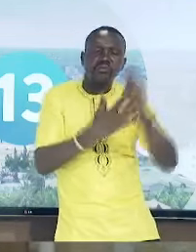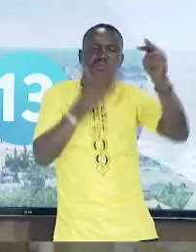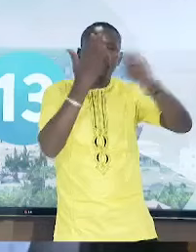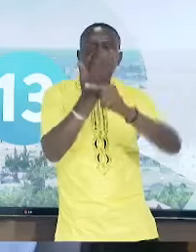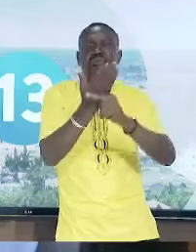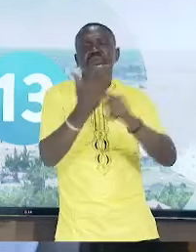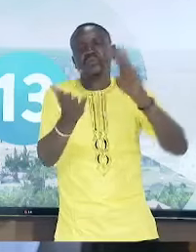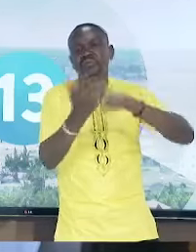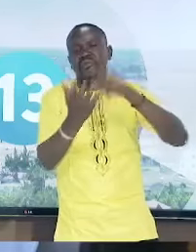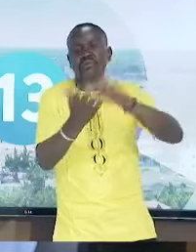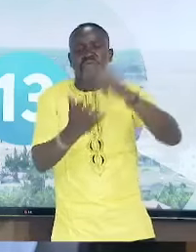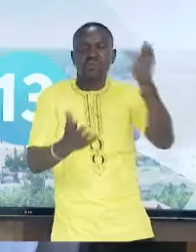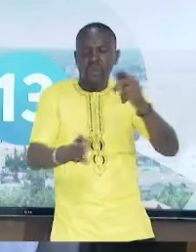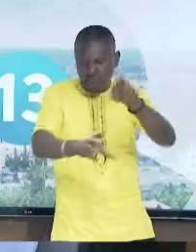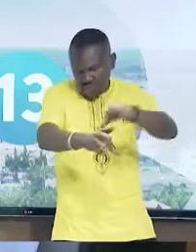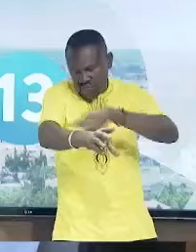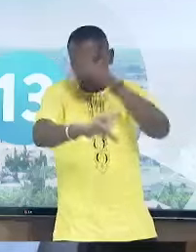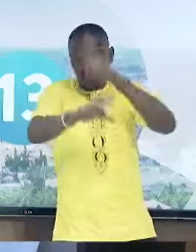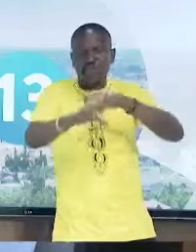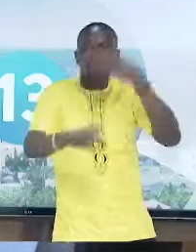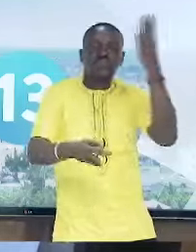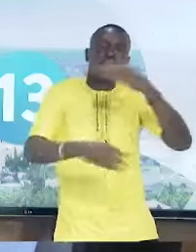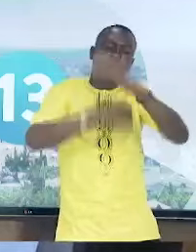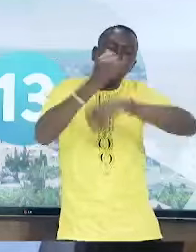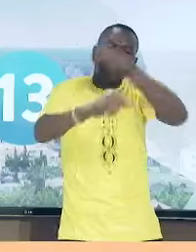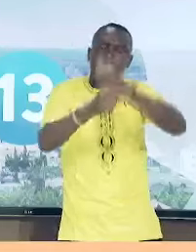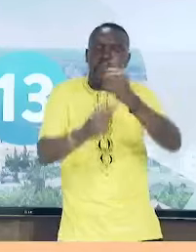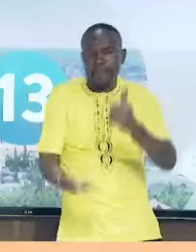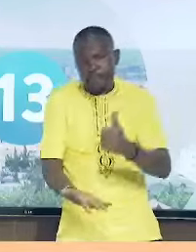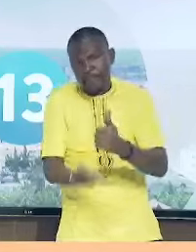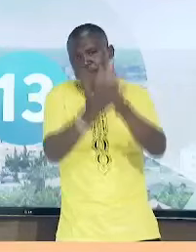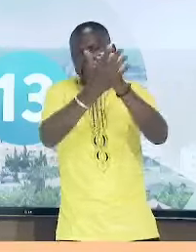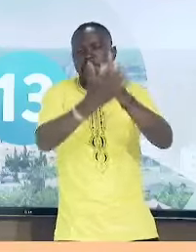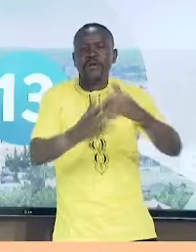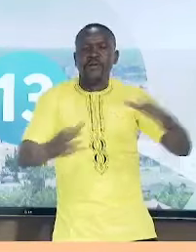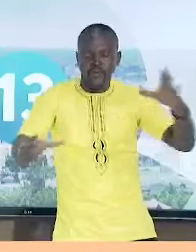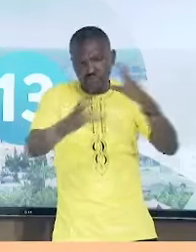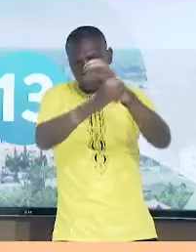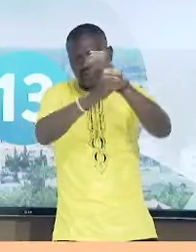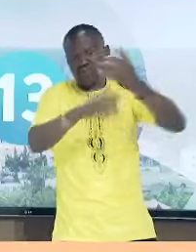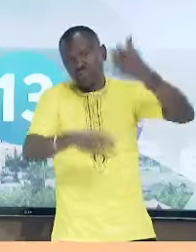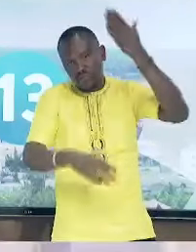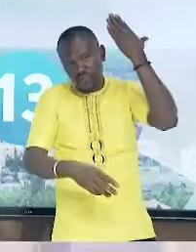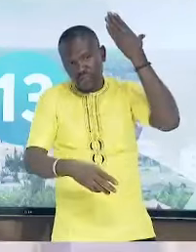a une durée de 4 ans et s'appuie sur les acquis des phases précédentes.